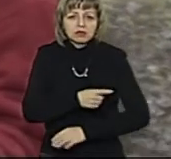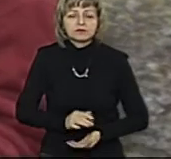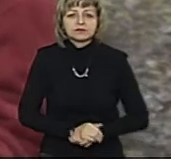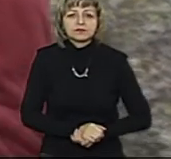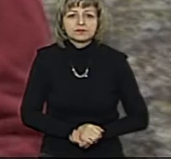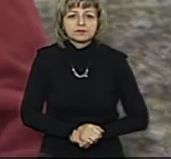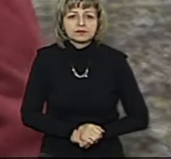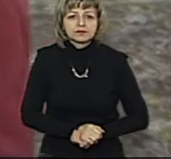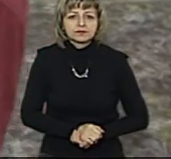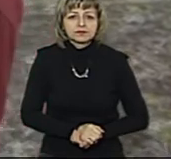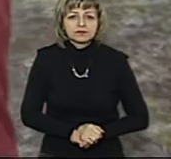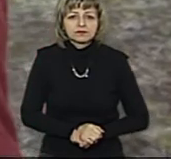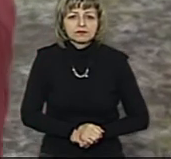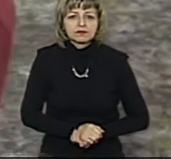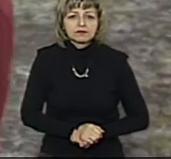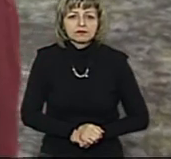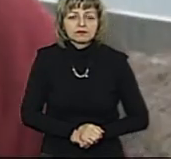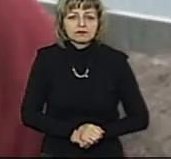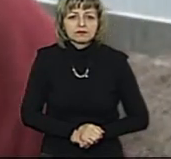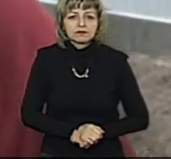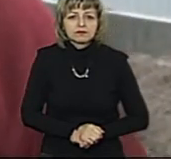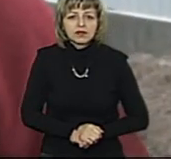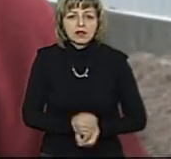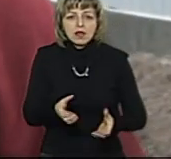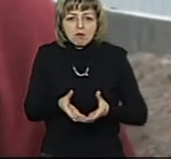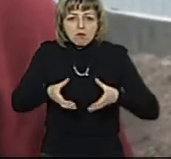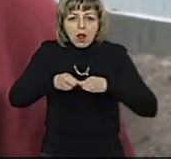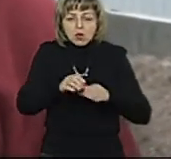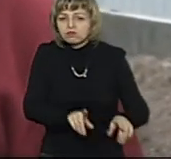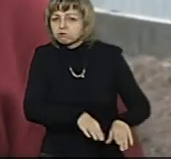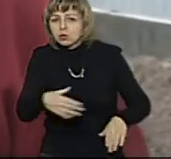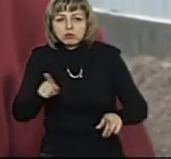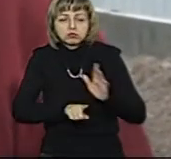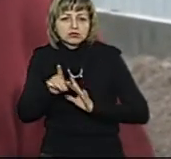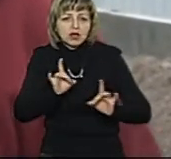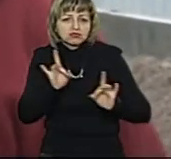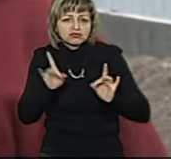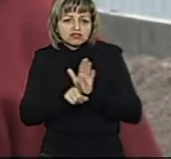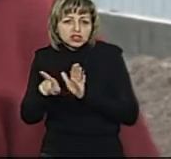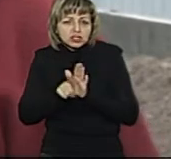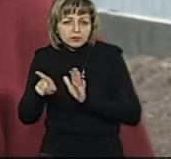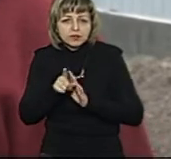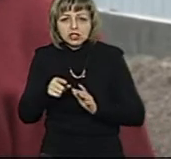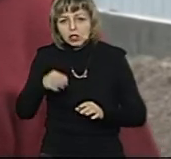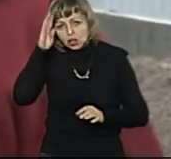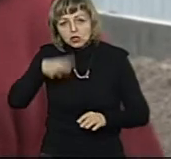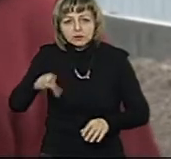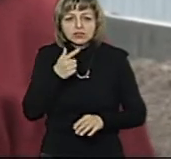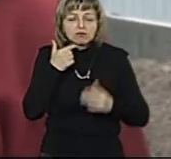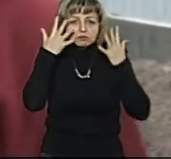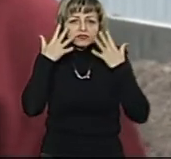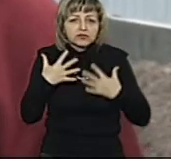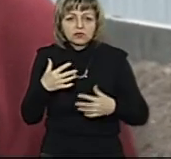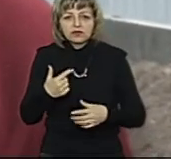балону відлетів, став шипіти. Хлопці в крові всі. Та й давай, бо без телефона. Потім взяв телефон, а дай